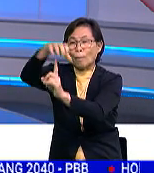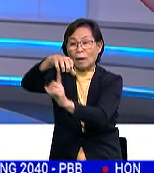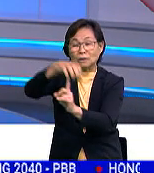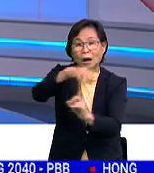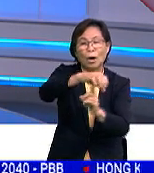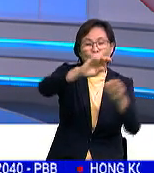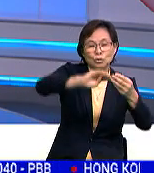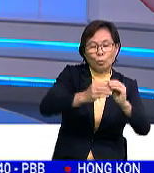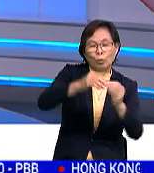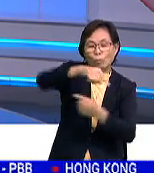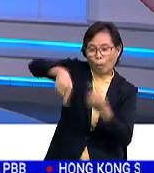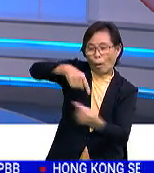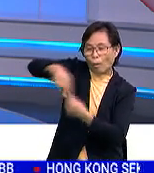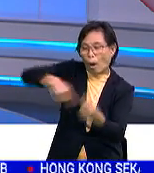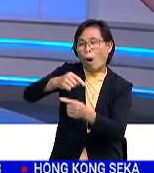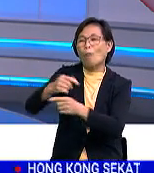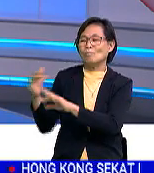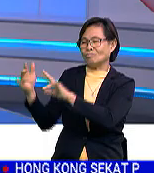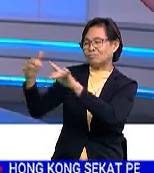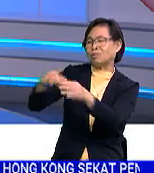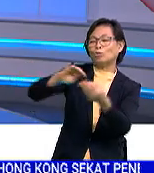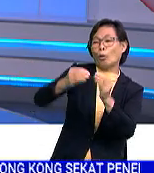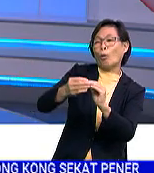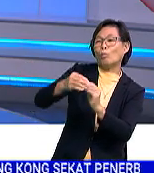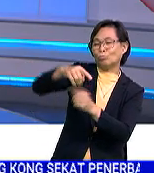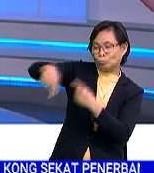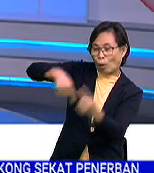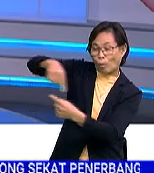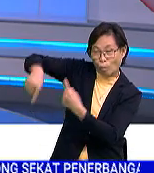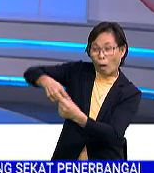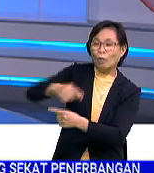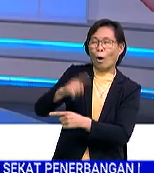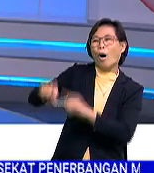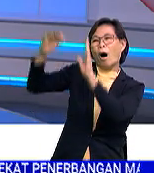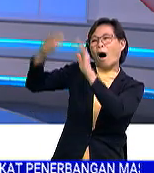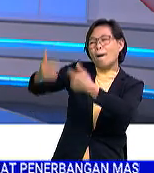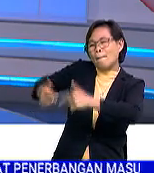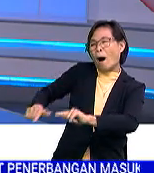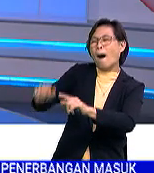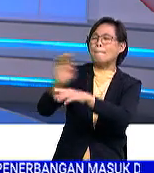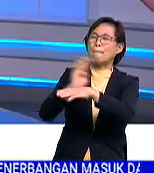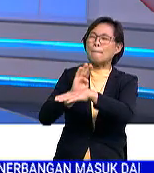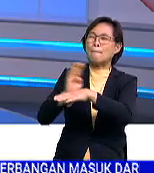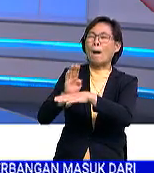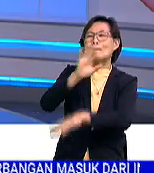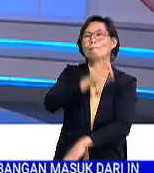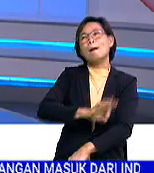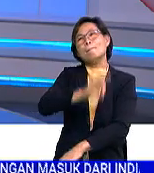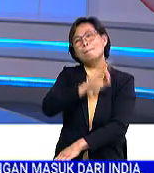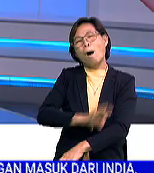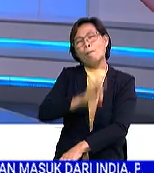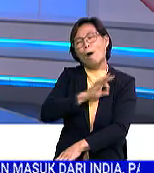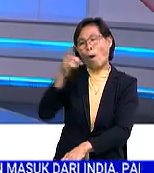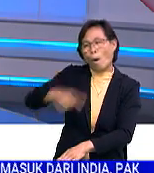menggunakan nombor penggiliran kepada pengunjung. Rata-ratanya mengharapkan kebenaran beroperasi itu dapat dimanfaatkan